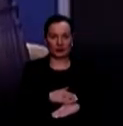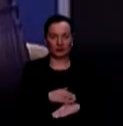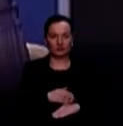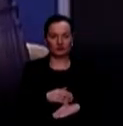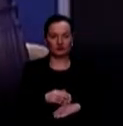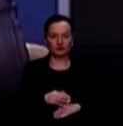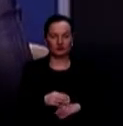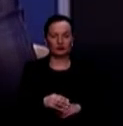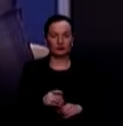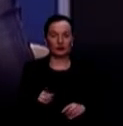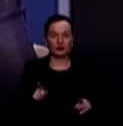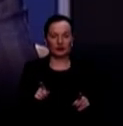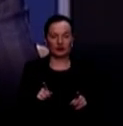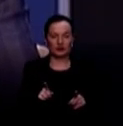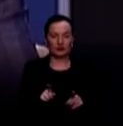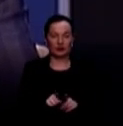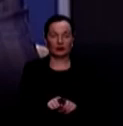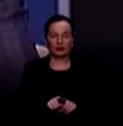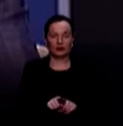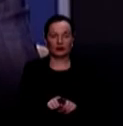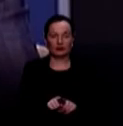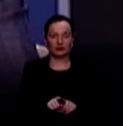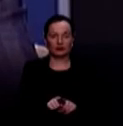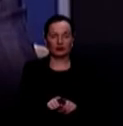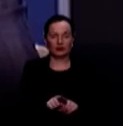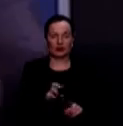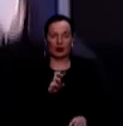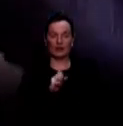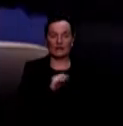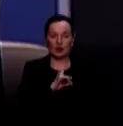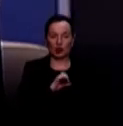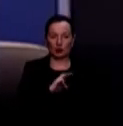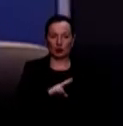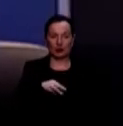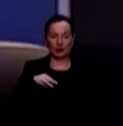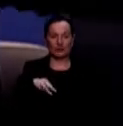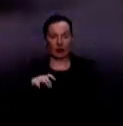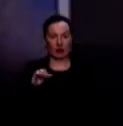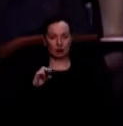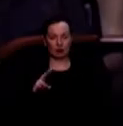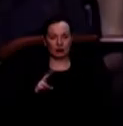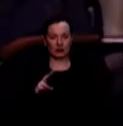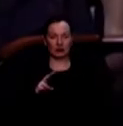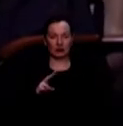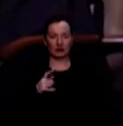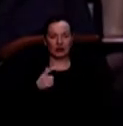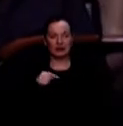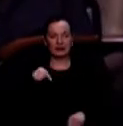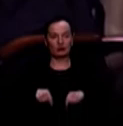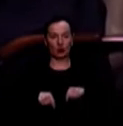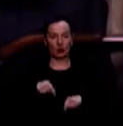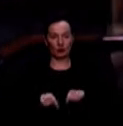знаєте, такий, як барон Мюнхгаузен, він себе з болота витягував за чуба.